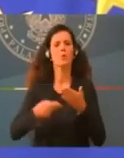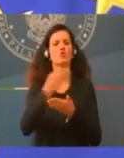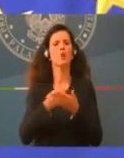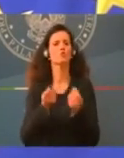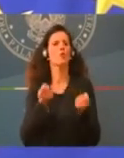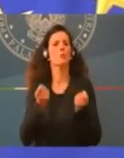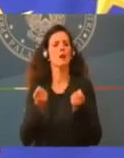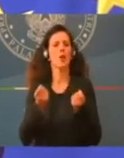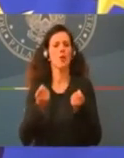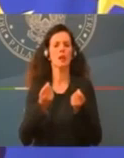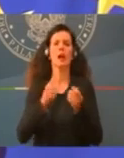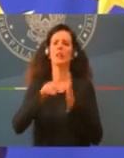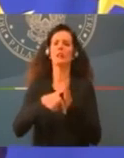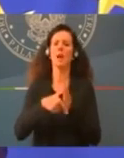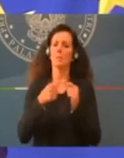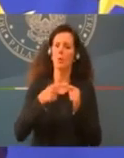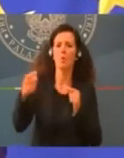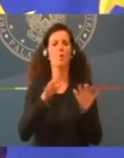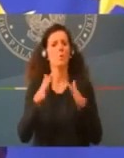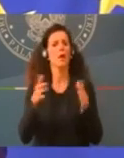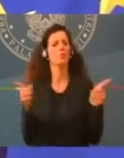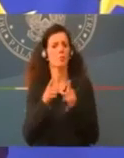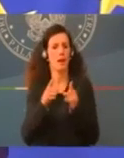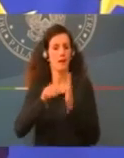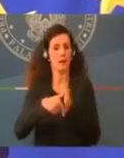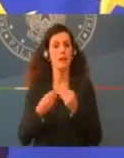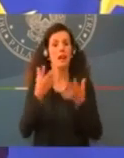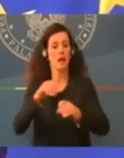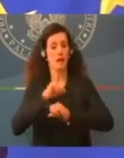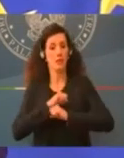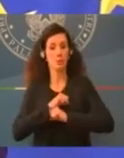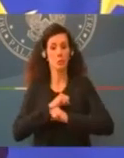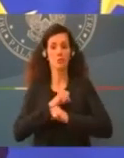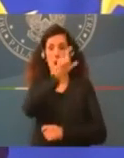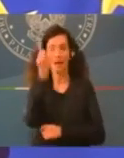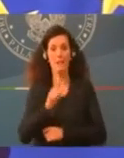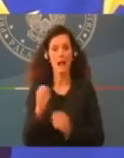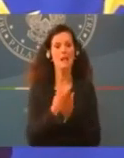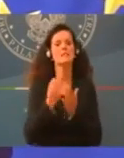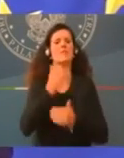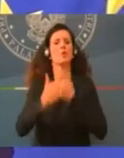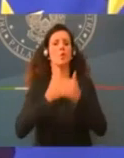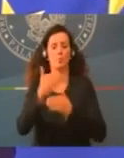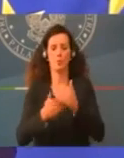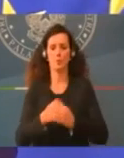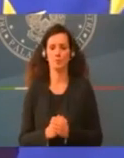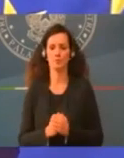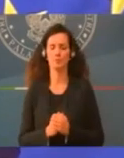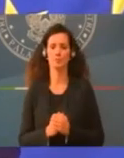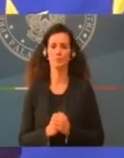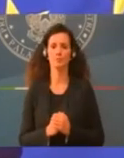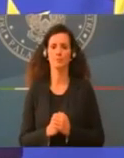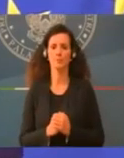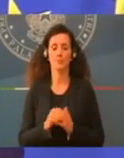nel breve e la manovra ci consente di tutelare la salute e anche la stabilità economica e mantiene